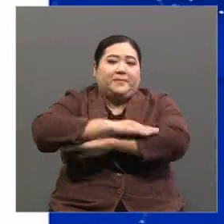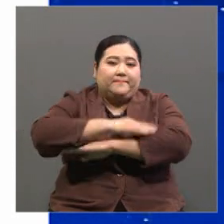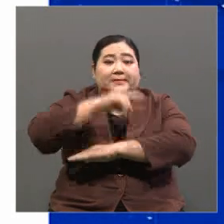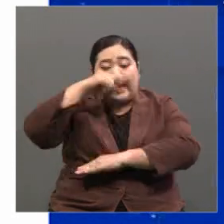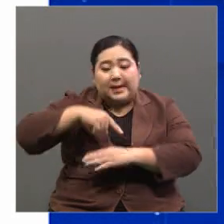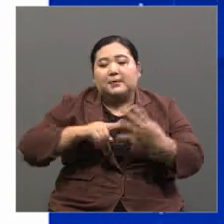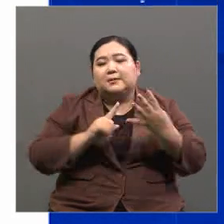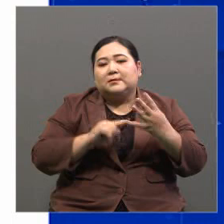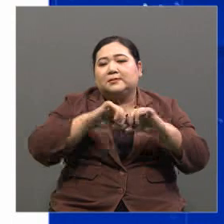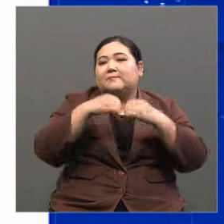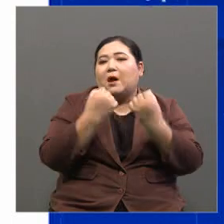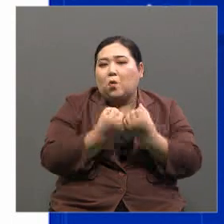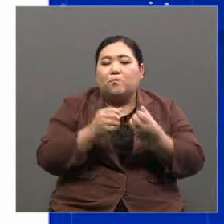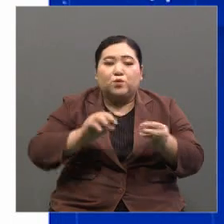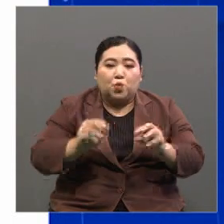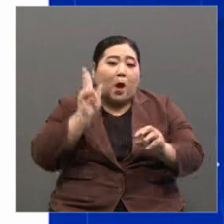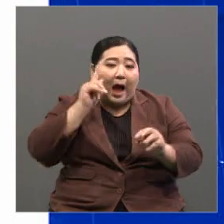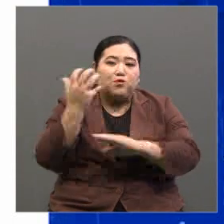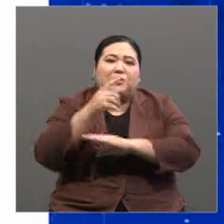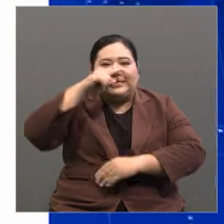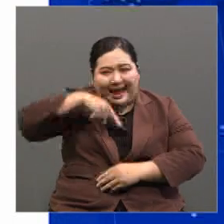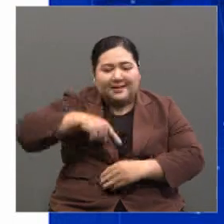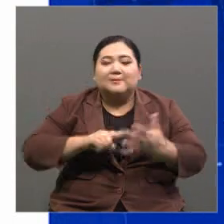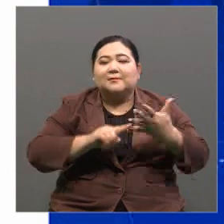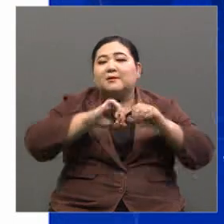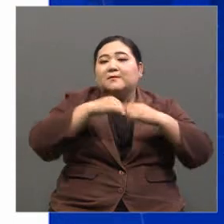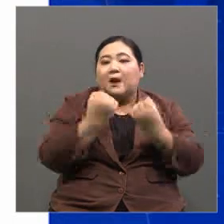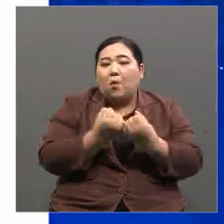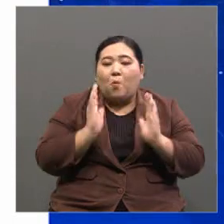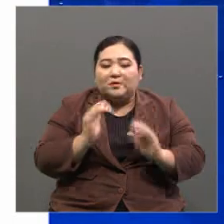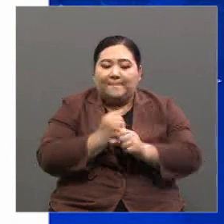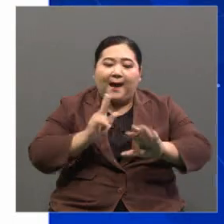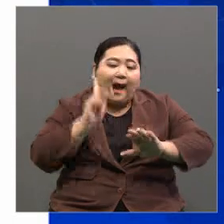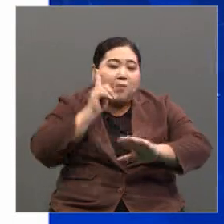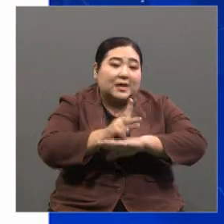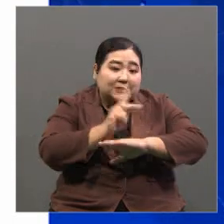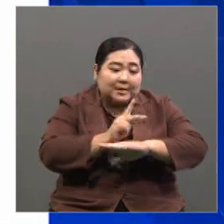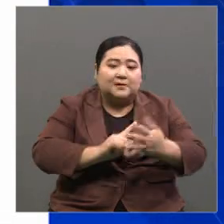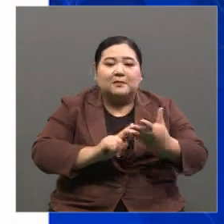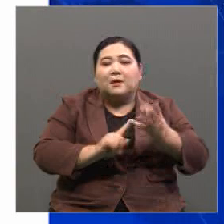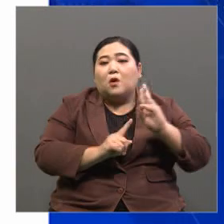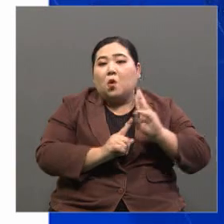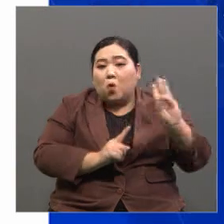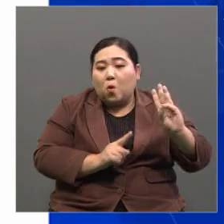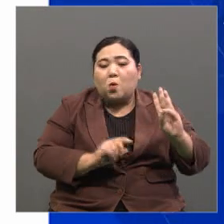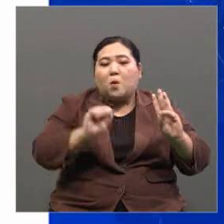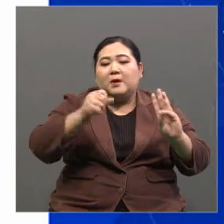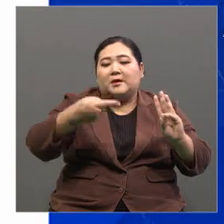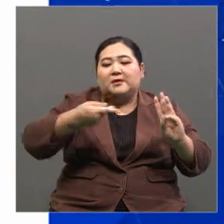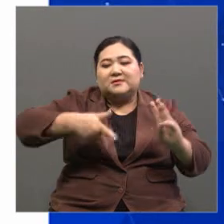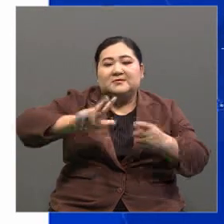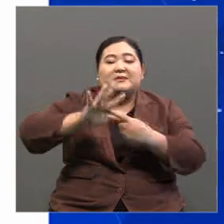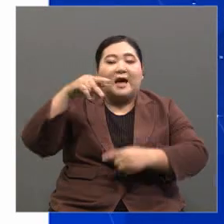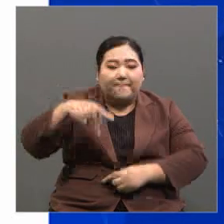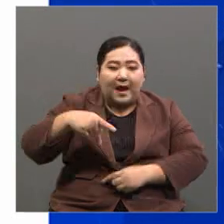ประเทศไทยสมาคมนักข่าววิทยุและโทรทัศน์ไทยสมาคมผู้ผลิตข่าวออนไลน์สหภาพแรงงานกลางสื่อมวลชนไทยและ